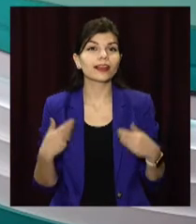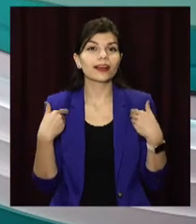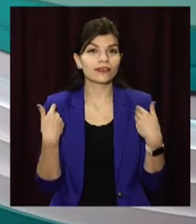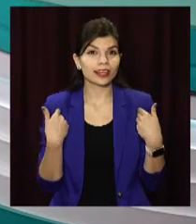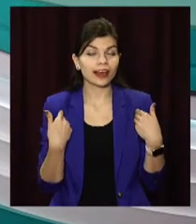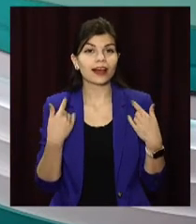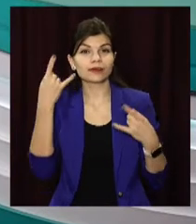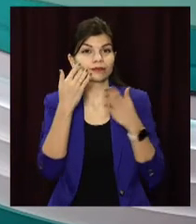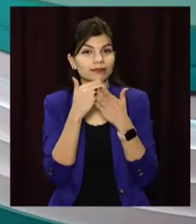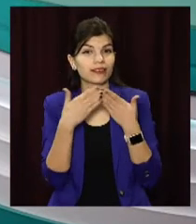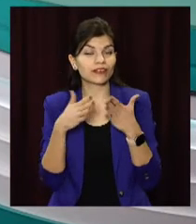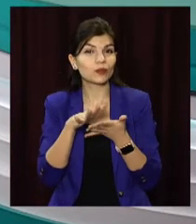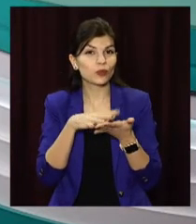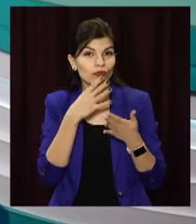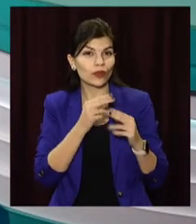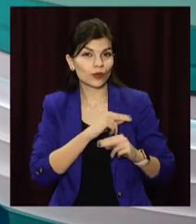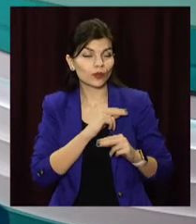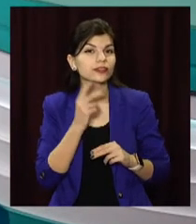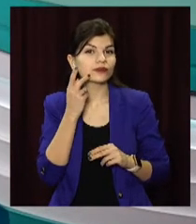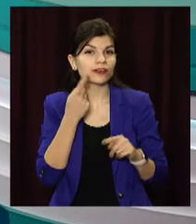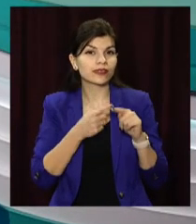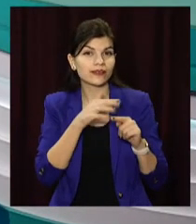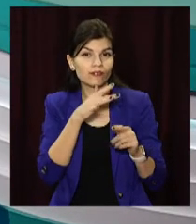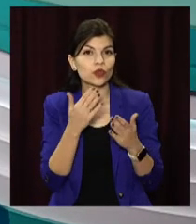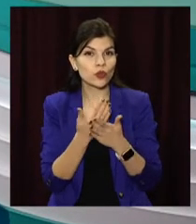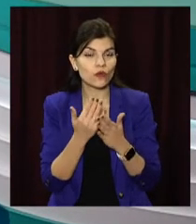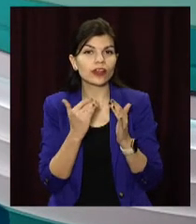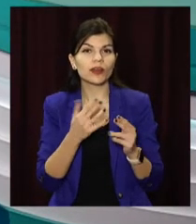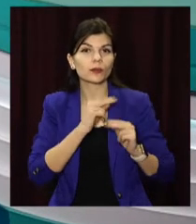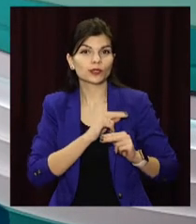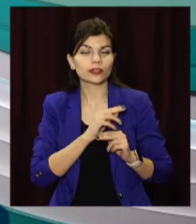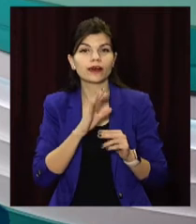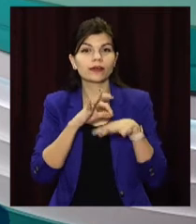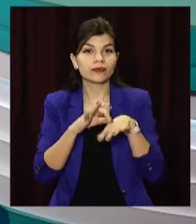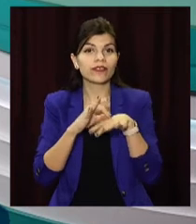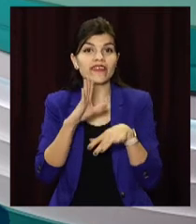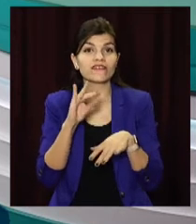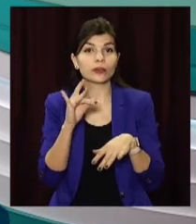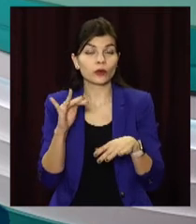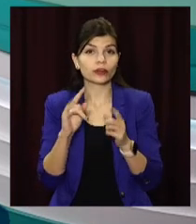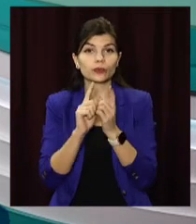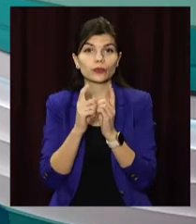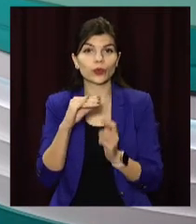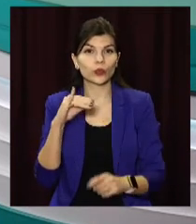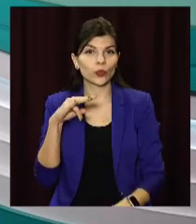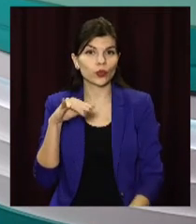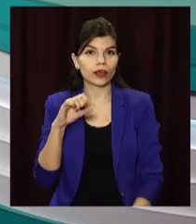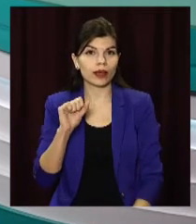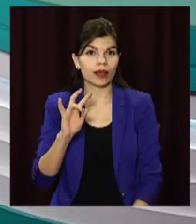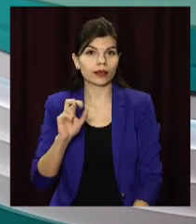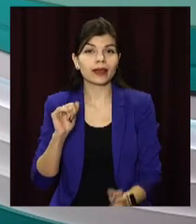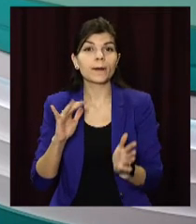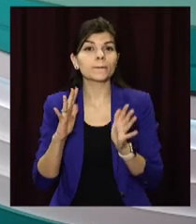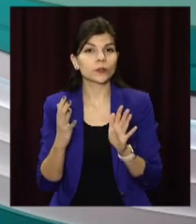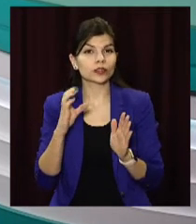Вітаю! Відкритий продовжує свою роботу. Як завжди, о цій порі новини. Для вас працюють Вікторія Вахрушина та сурдоперекладачка Юліана Пуговкіна. І